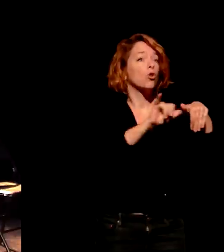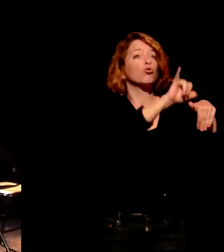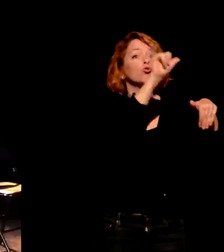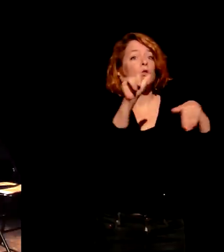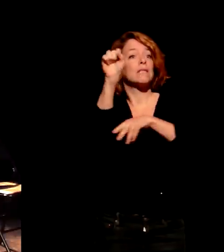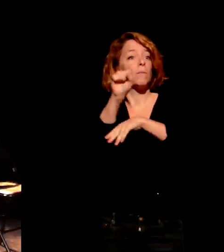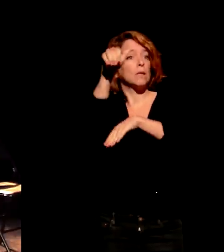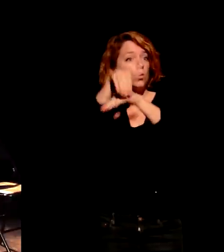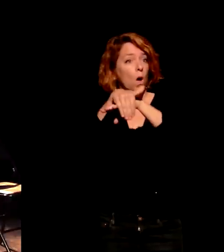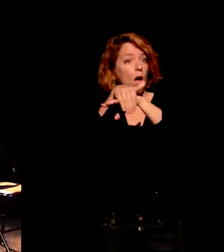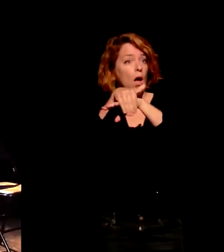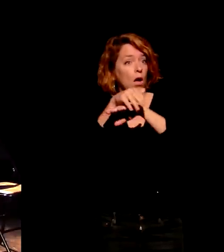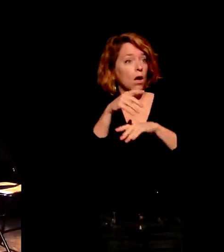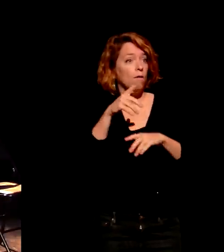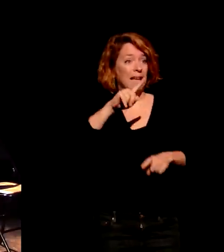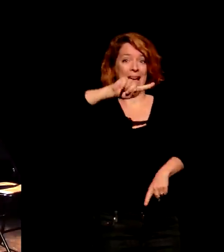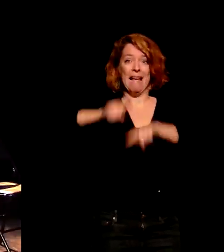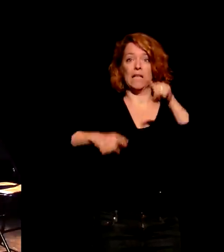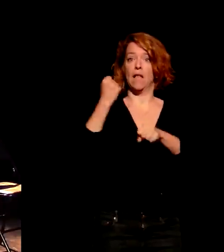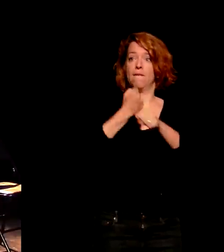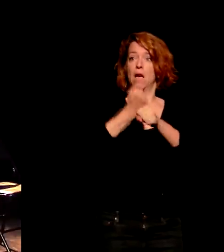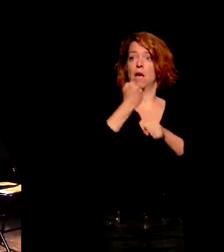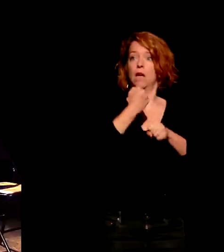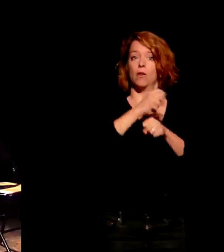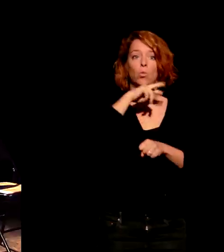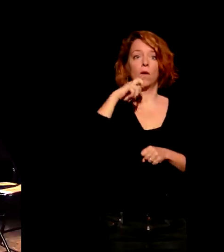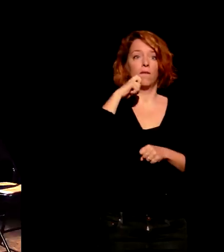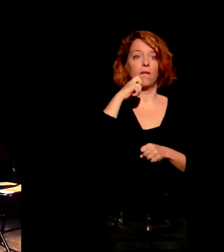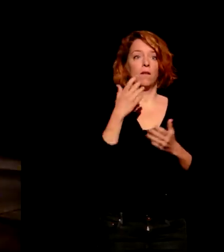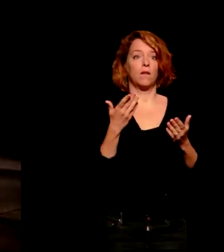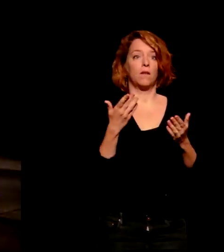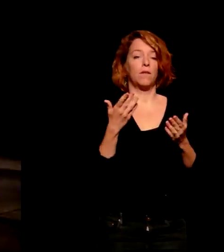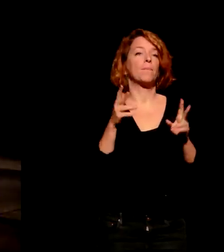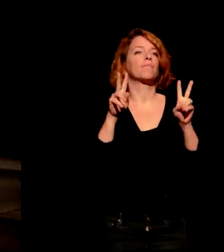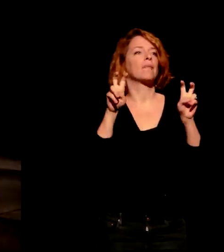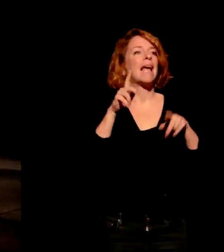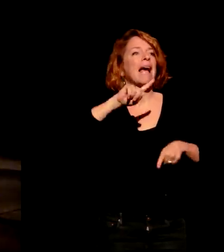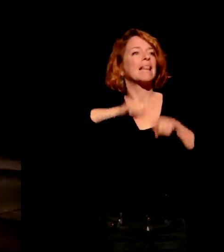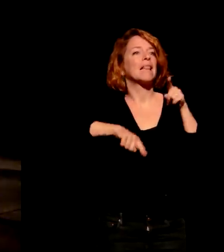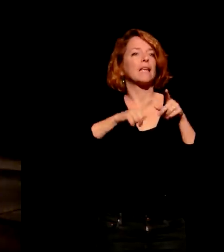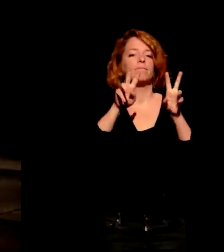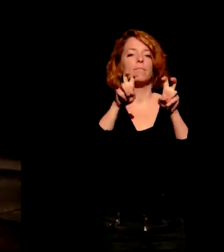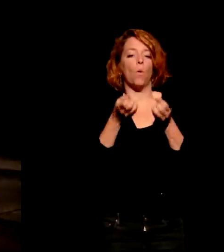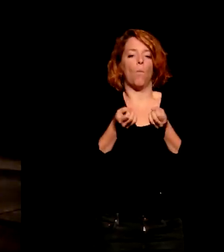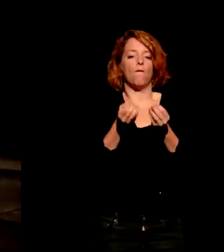soir, les juifs n'ont pas le droit de travailler, en particulier ils n'ont pas le droit de créer d'énergie et donc ils n'ont pas le droit d'allumer la